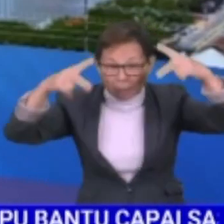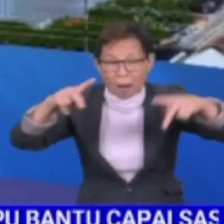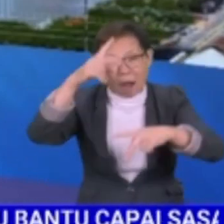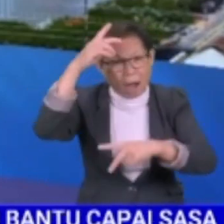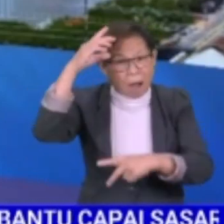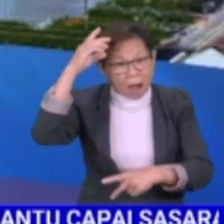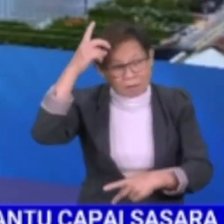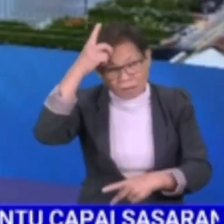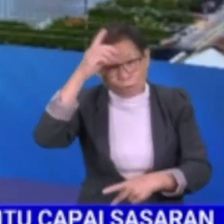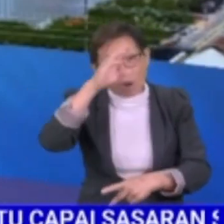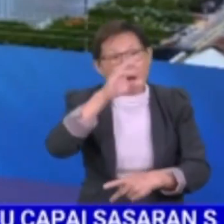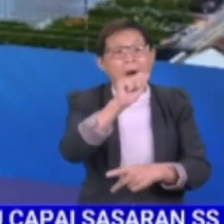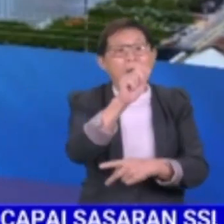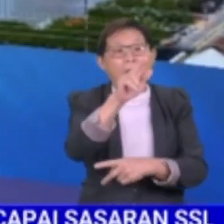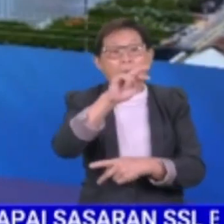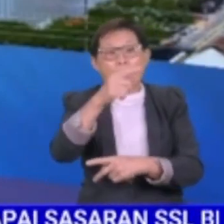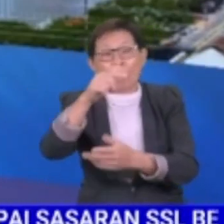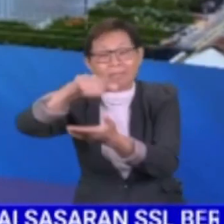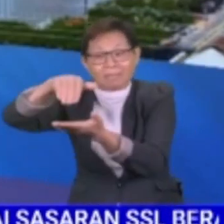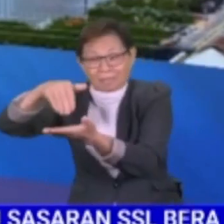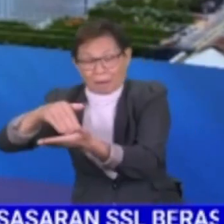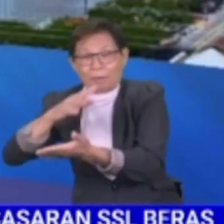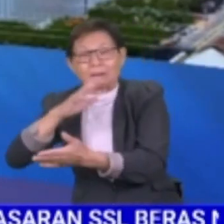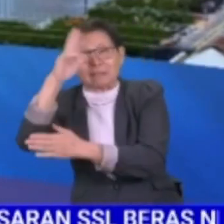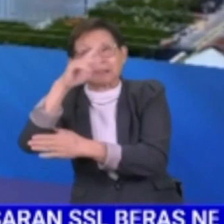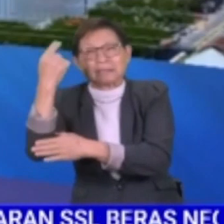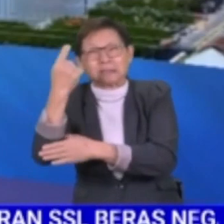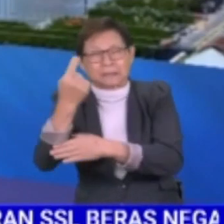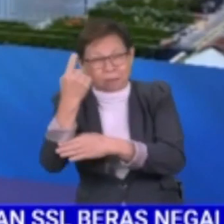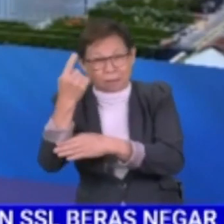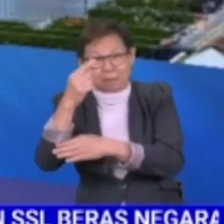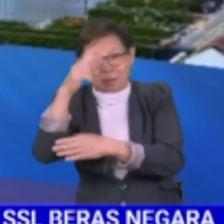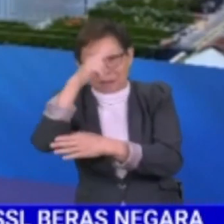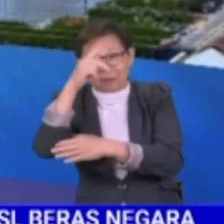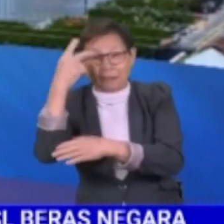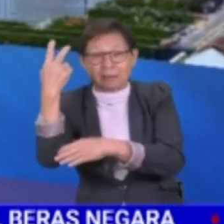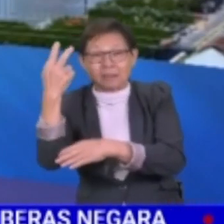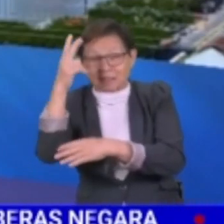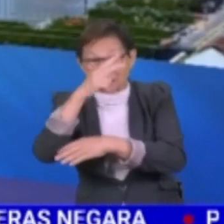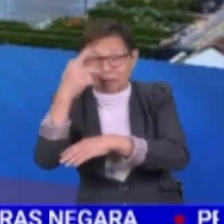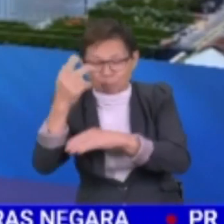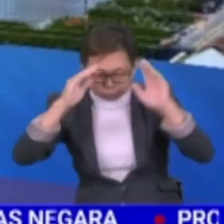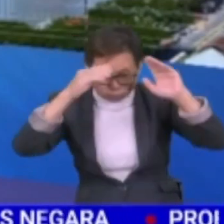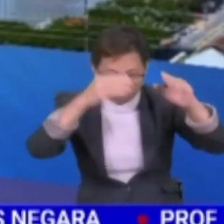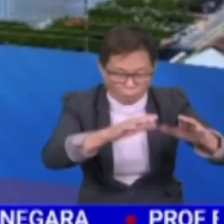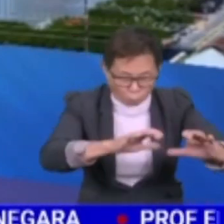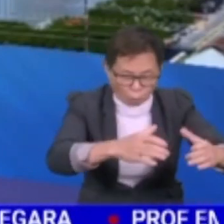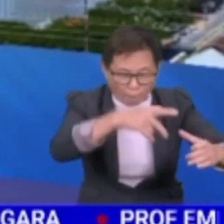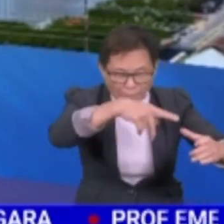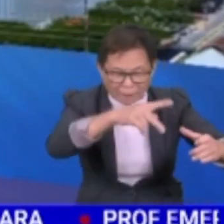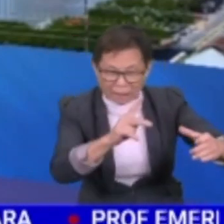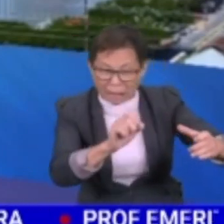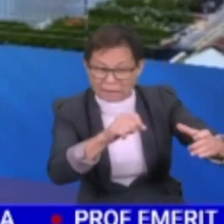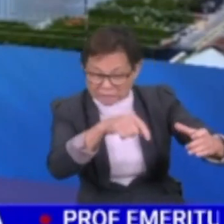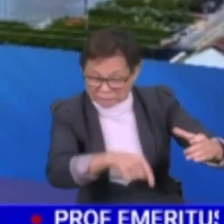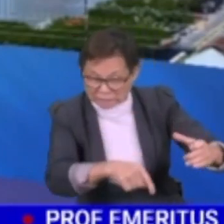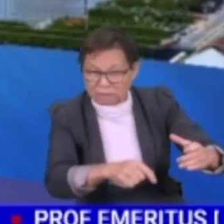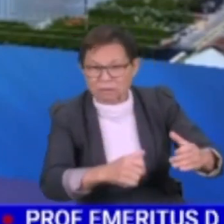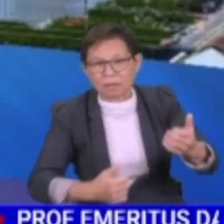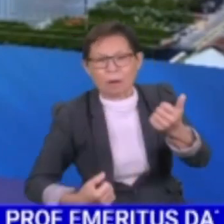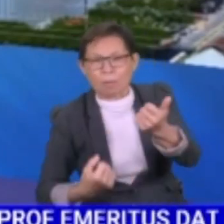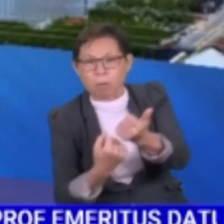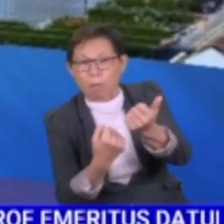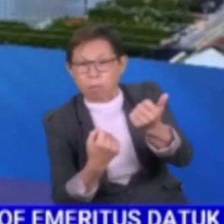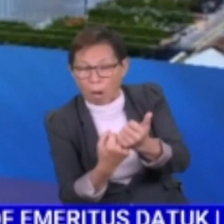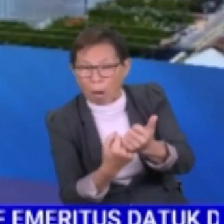dan berkata kerajaan Negeri sentiasa memberi perhatian kepada golongan PGS tempatan yang merupakan tunjang